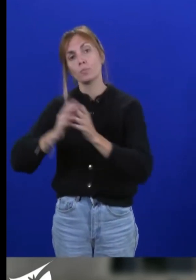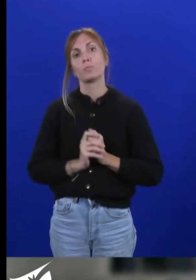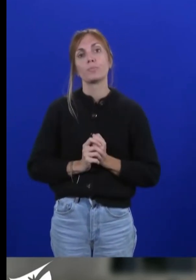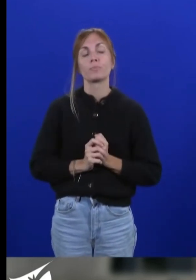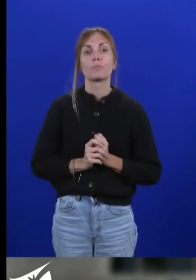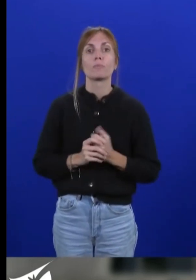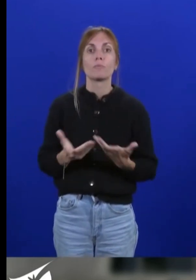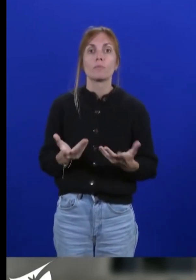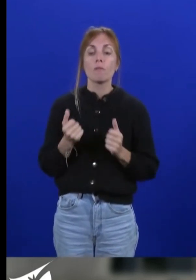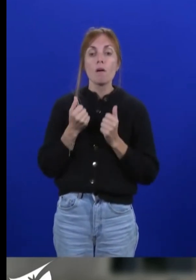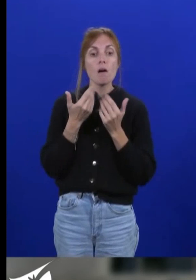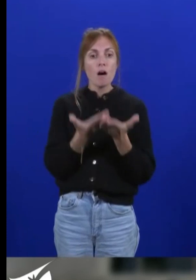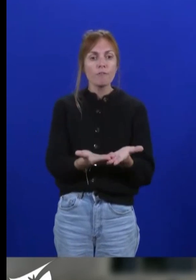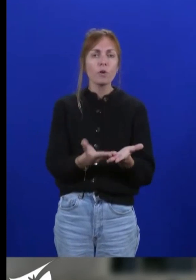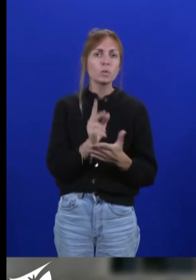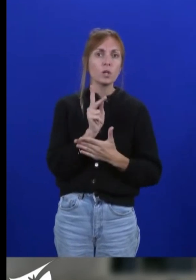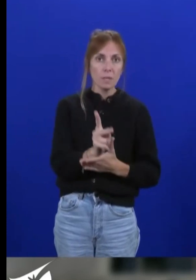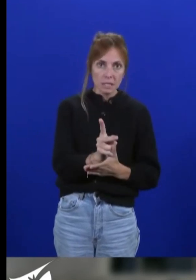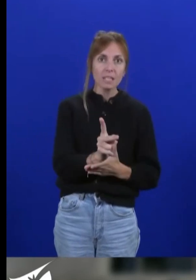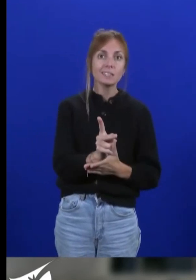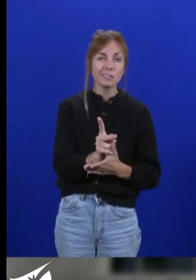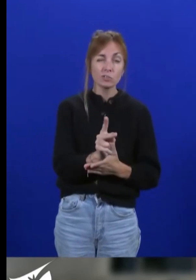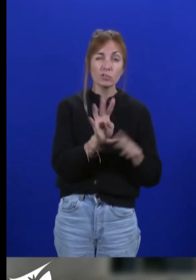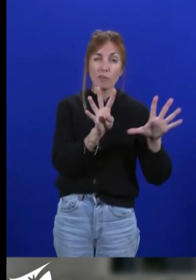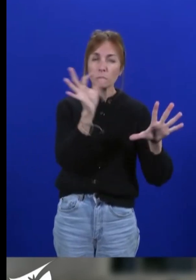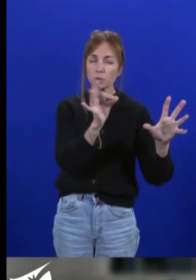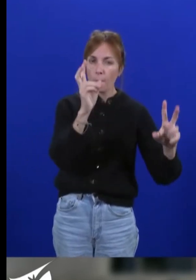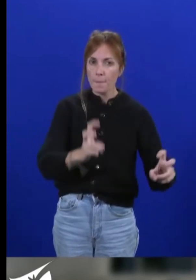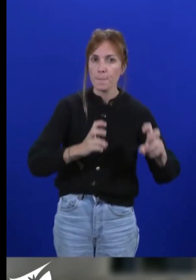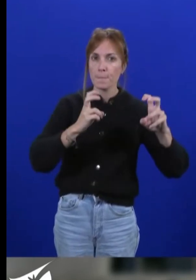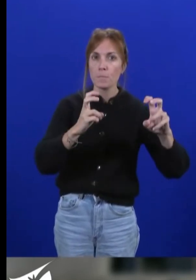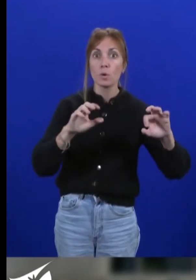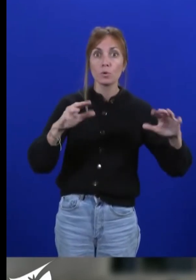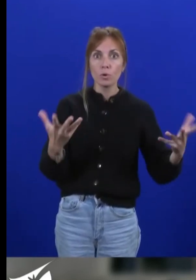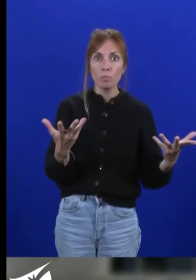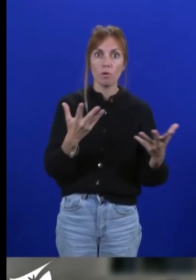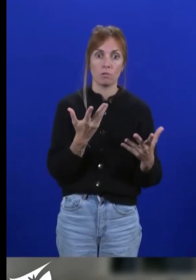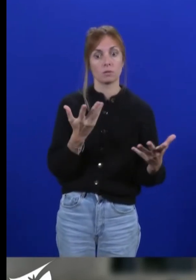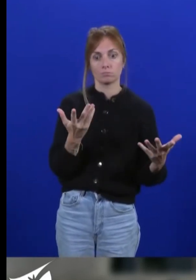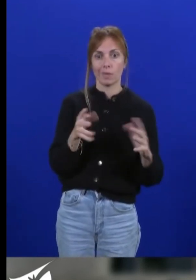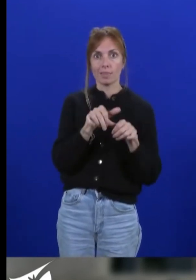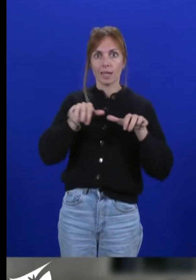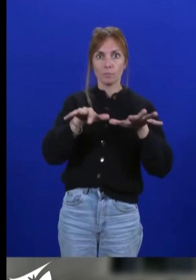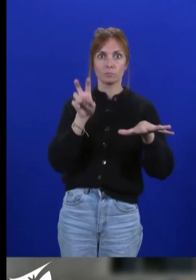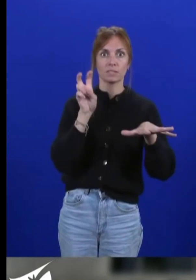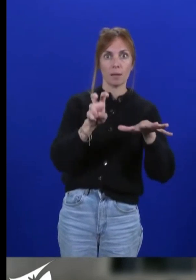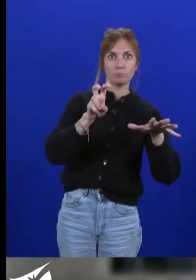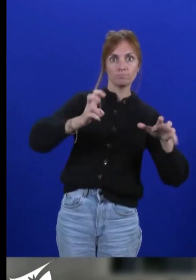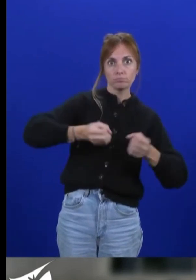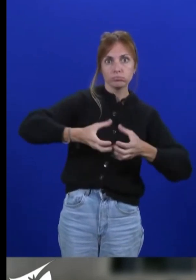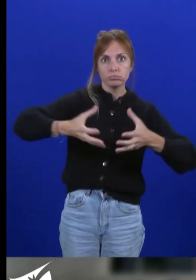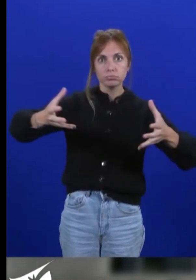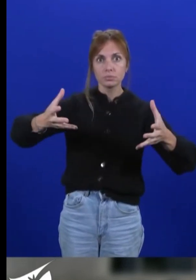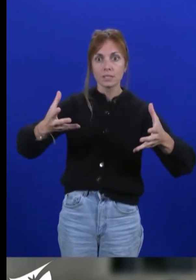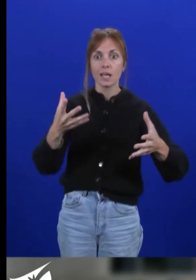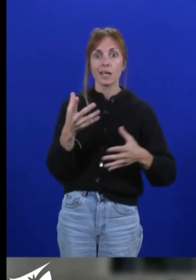Naolib. L'offre kilométrique augmentera ainsi de 9%, notamment grâce à l'extension du réseau tramway avec la réalisation